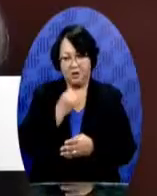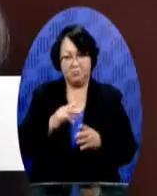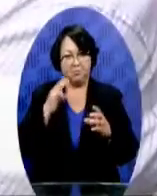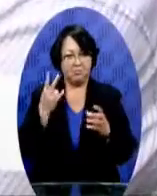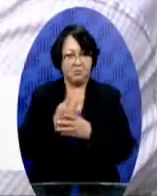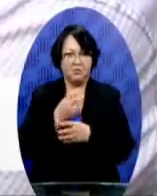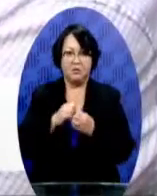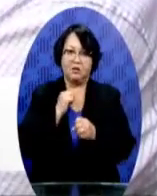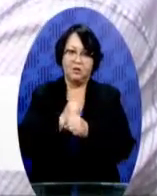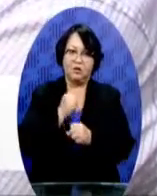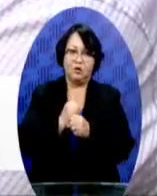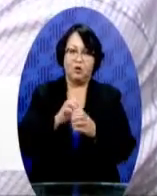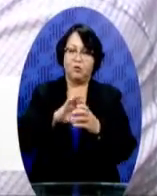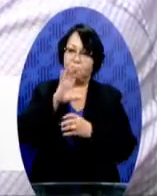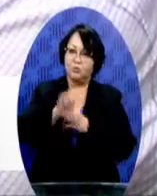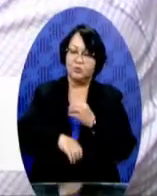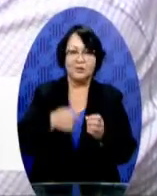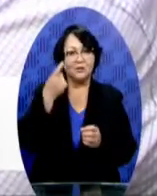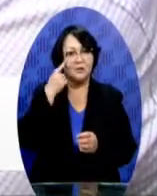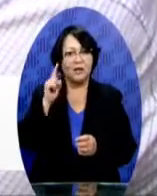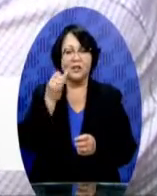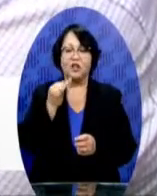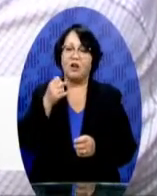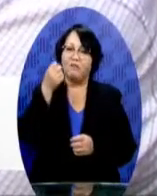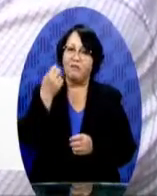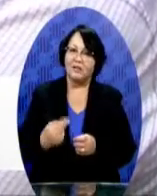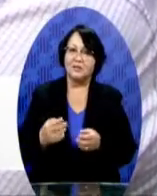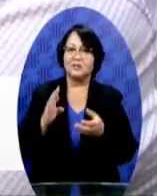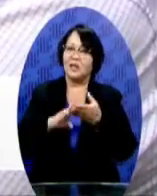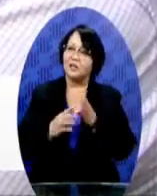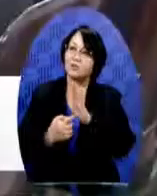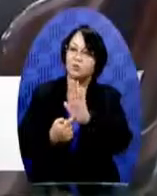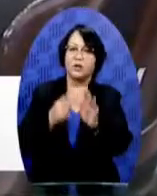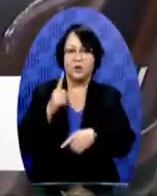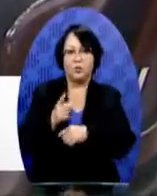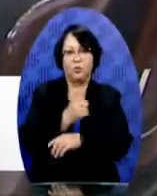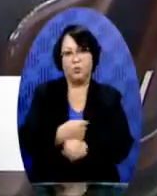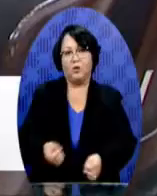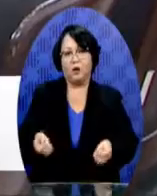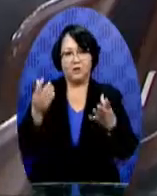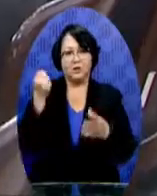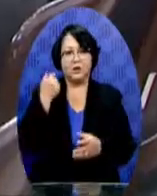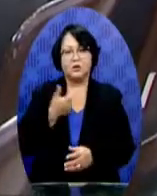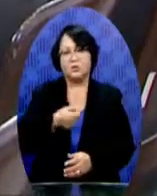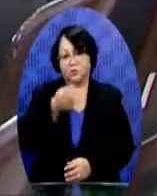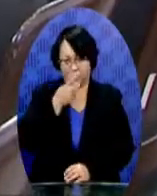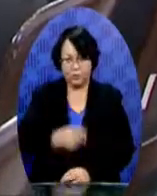инновацийн шинэ бүтээгдэхүүн үйлчилгээг таниулахад илүү үр дүнд хүрнэ гэж үзэж байгаа.